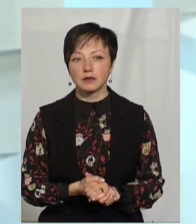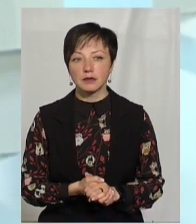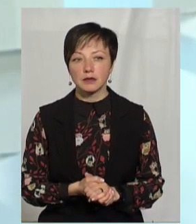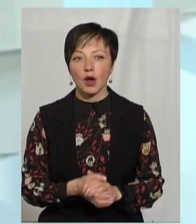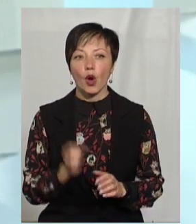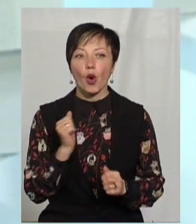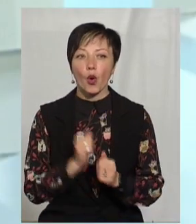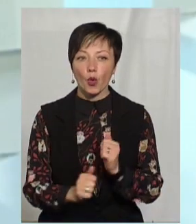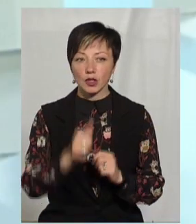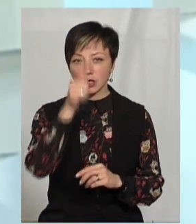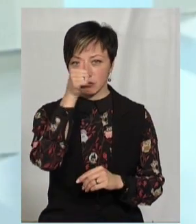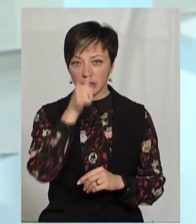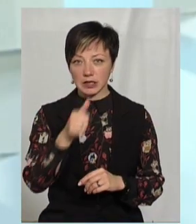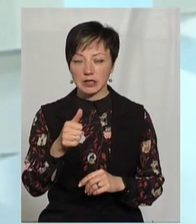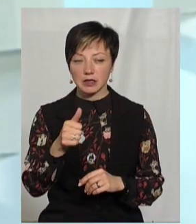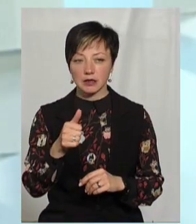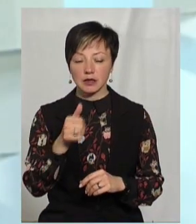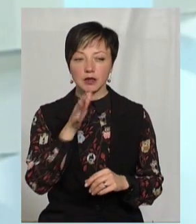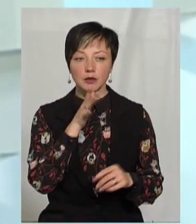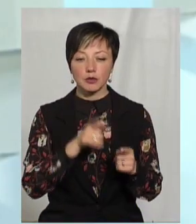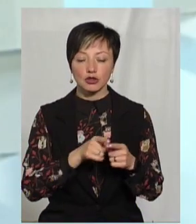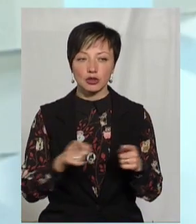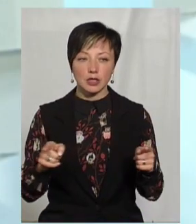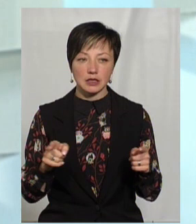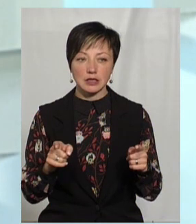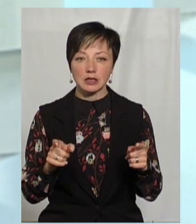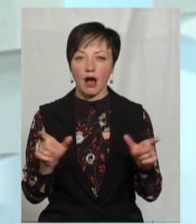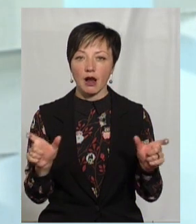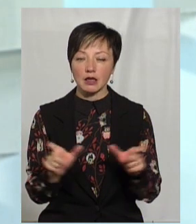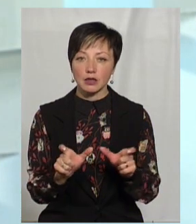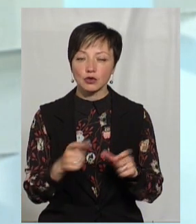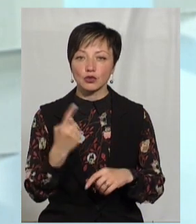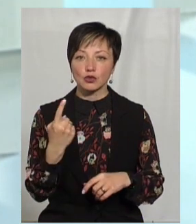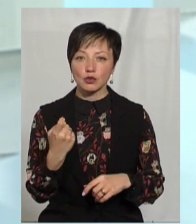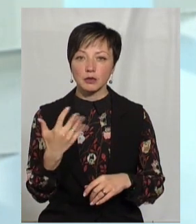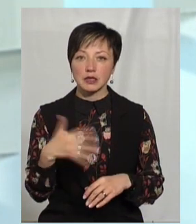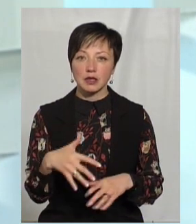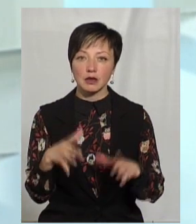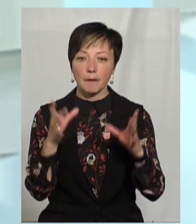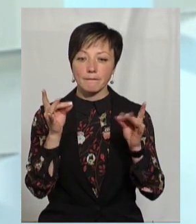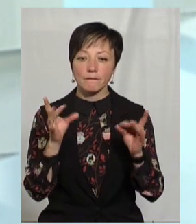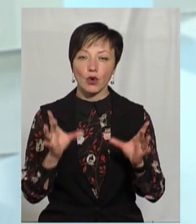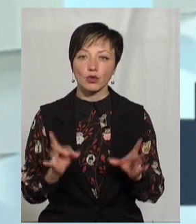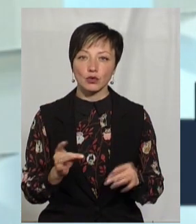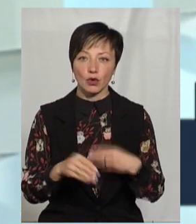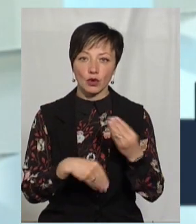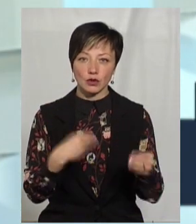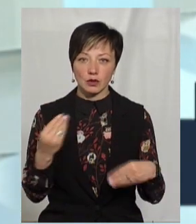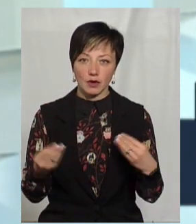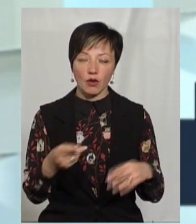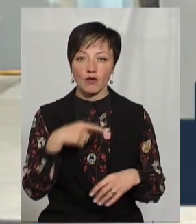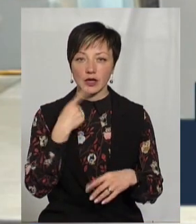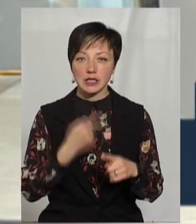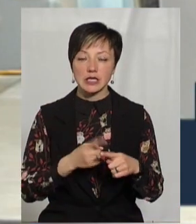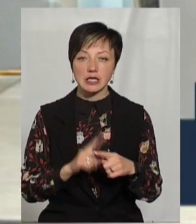От кожен місяць під час пандемії тільки 150 продуктових наборів ми роздавали. Так ви